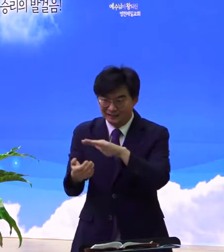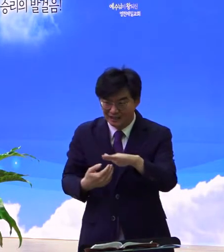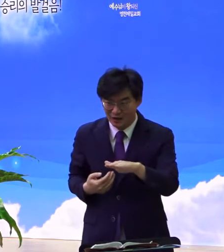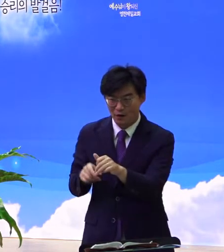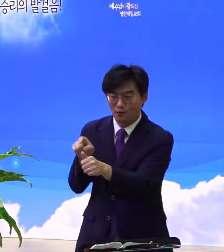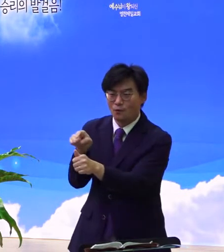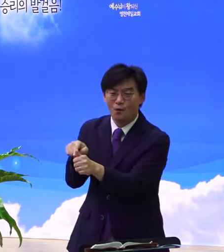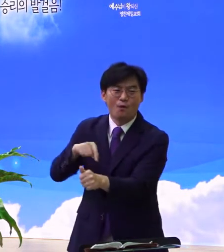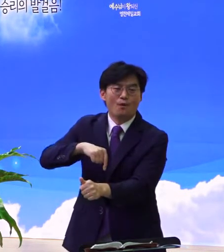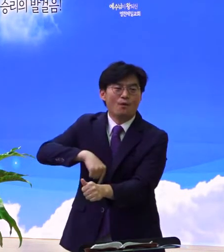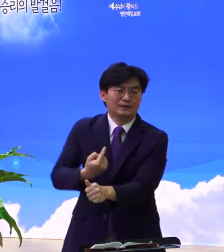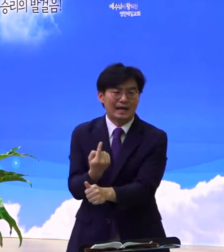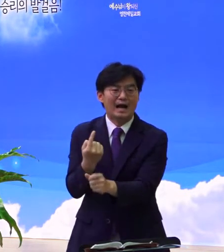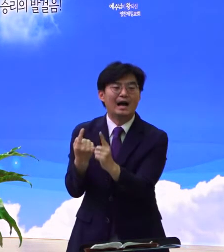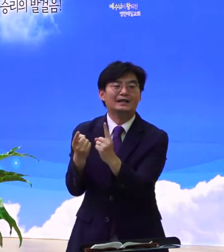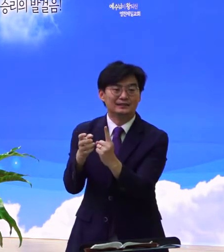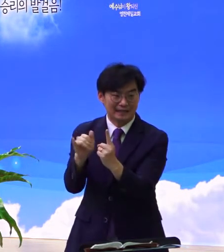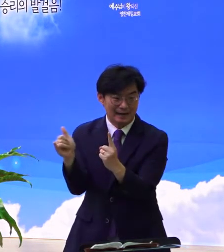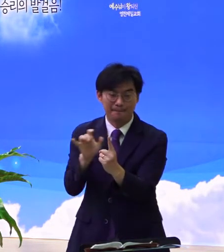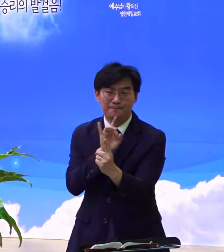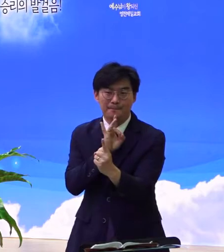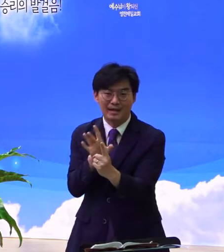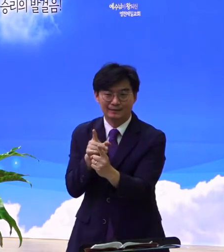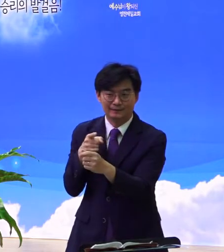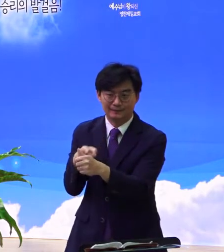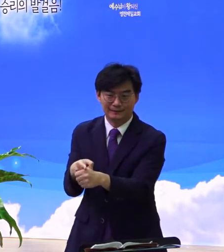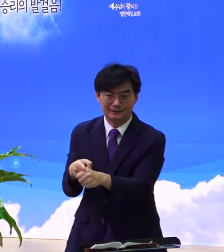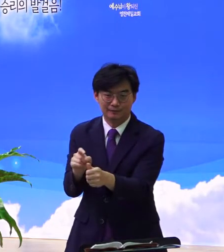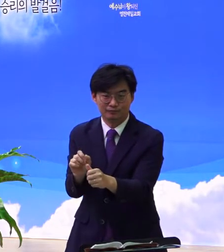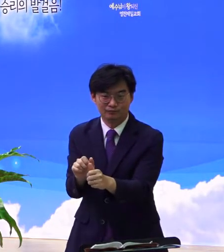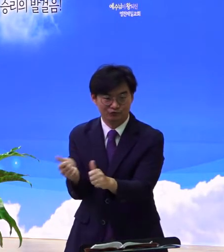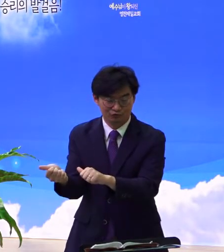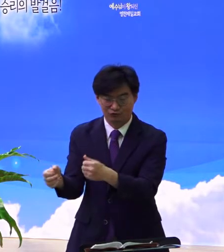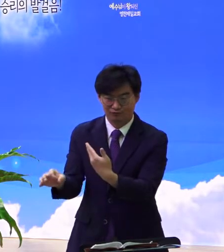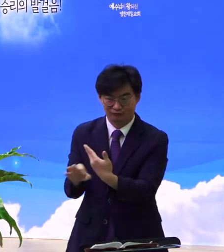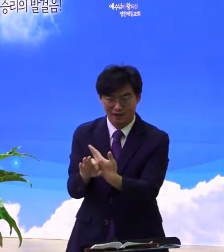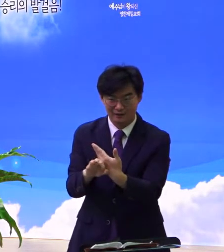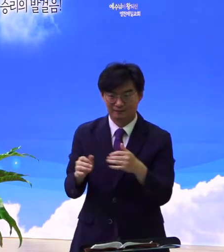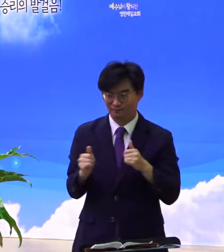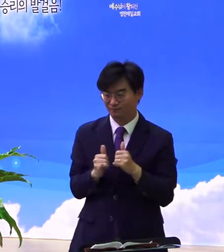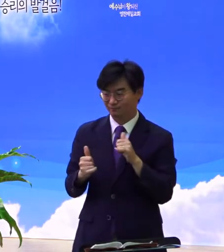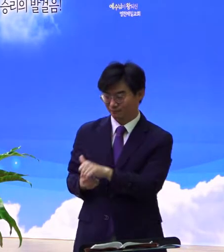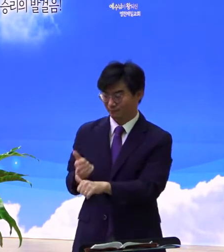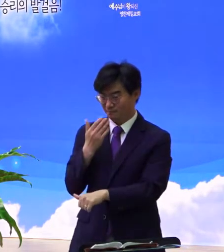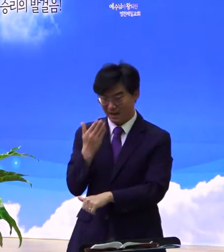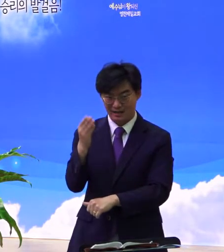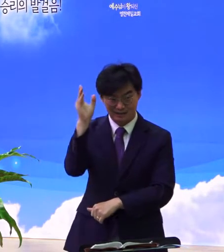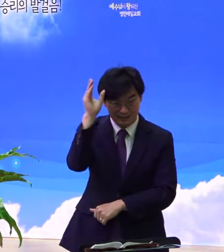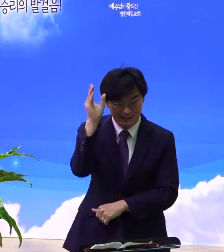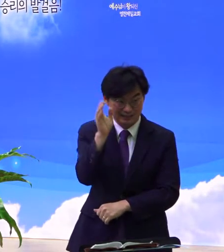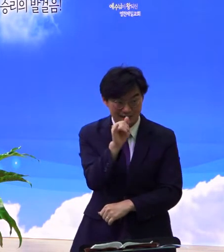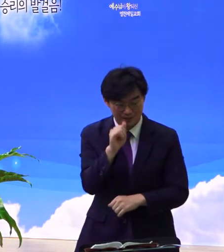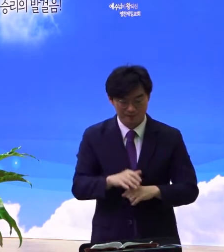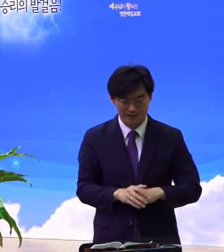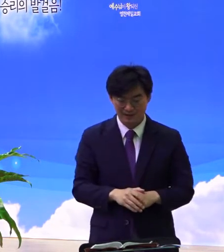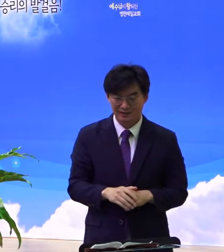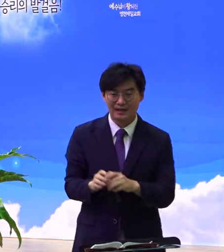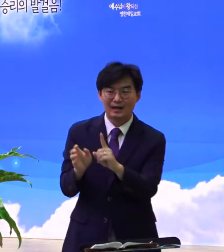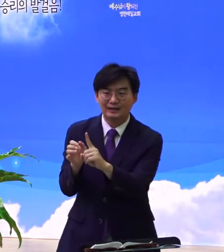사람, 그 한 사람을 잡으려고 수많은 군사가 한밤중에 움직였습니다. 말이 움직이고 병거들이 가고